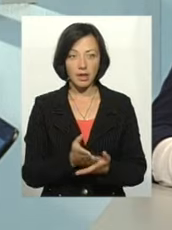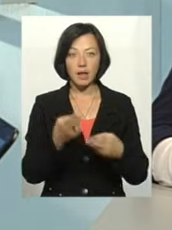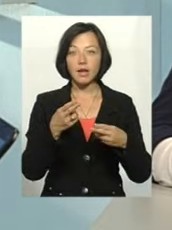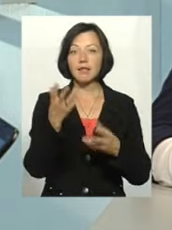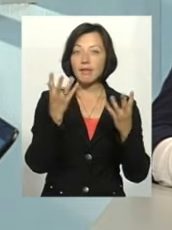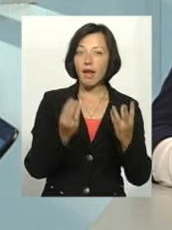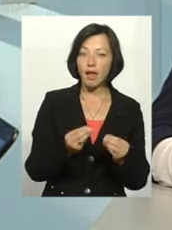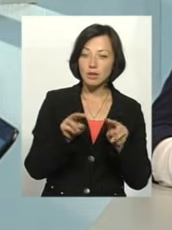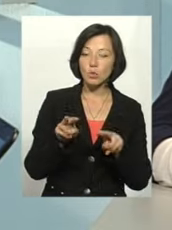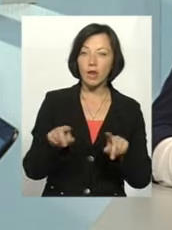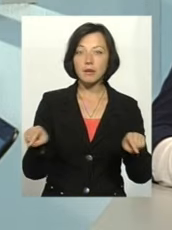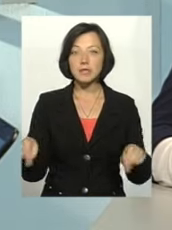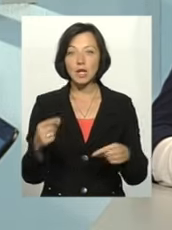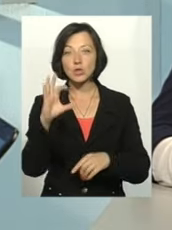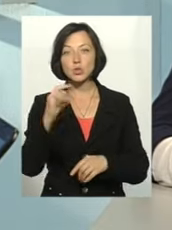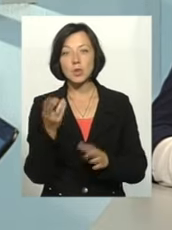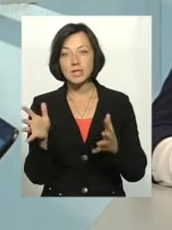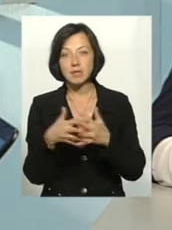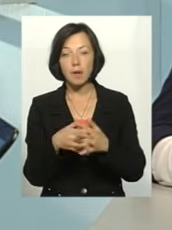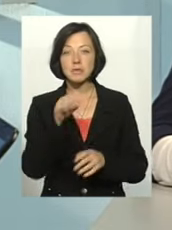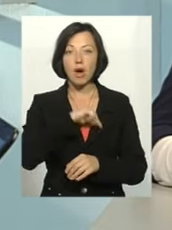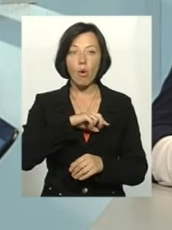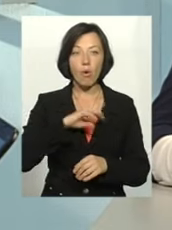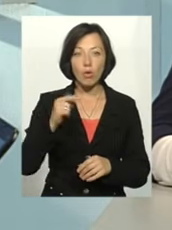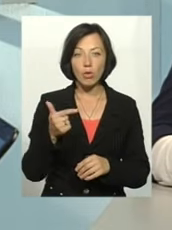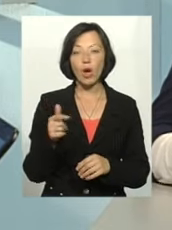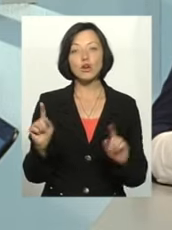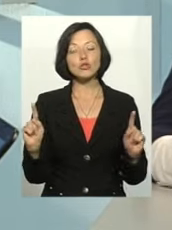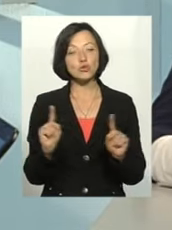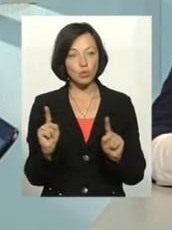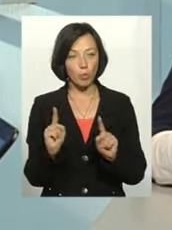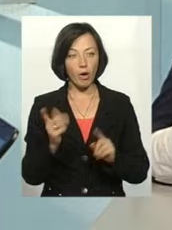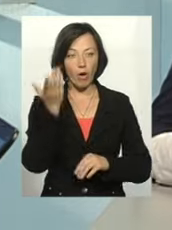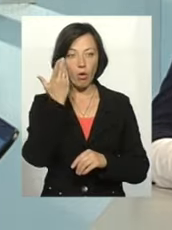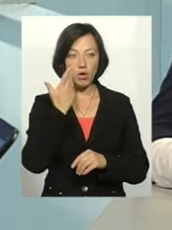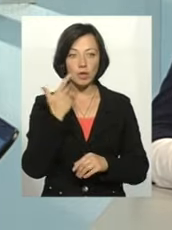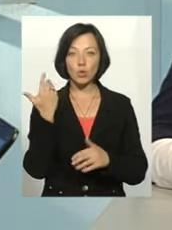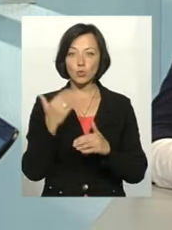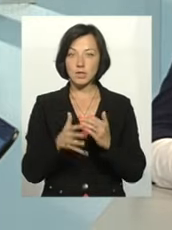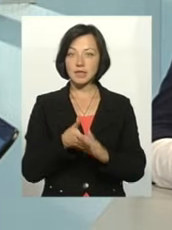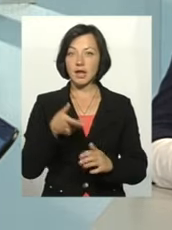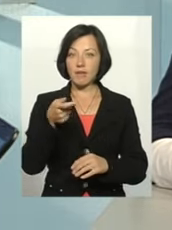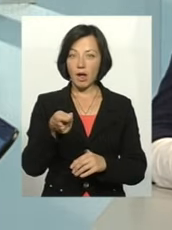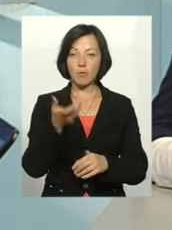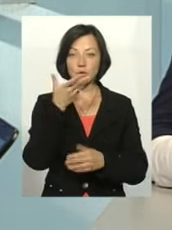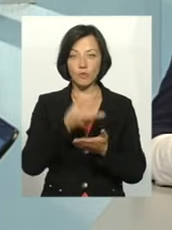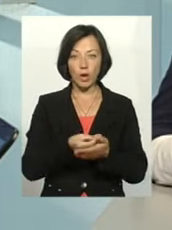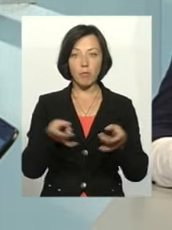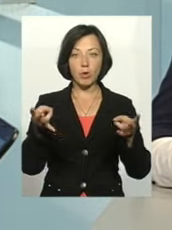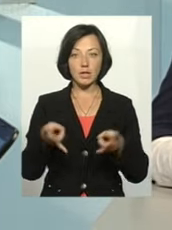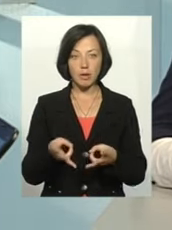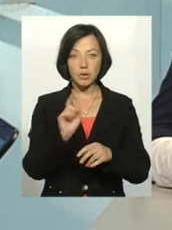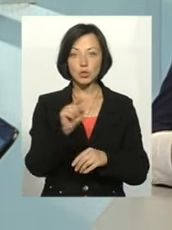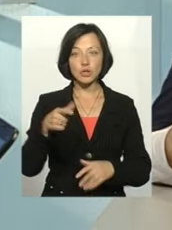Денний догляд, реабілітація, соціалізація, психолог. Щоб, коли вона вже заявляє про свої потреби, тоді